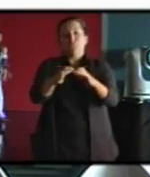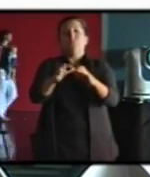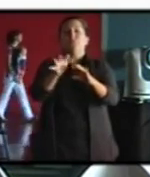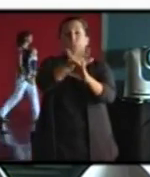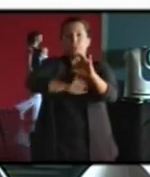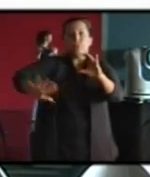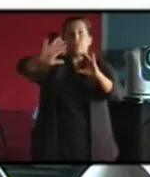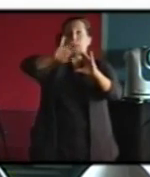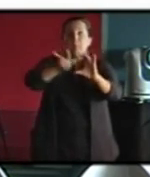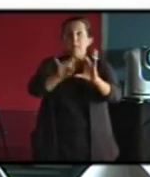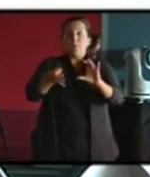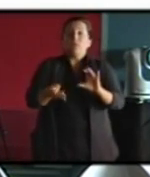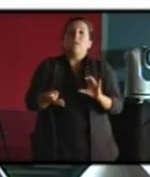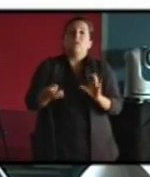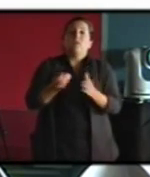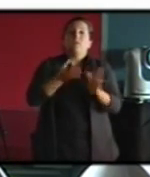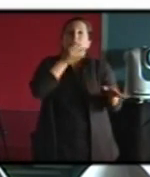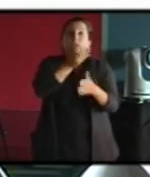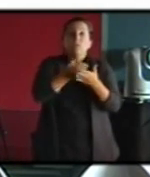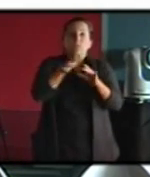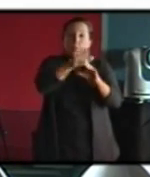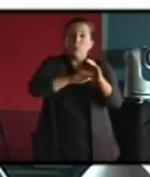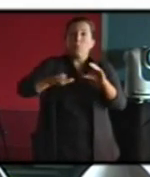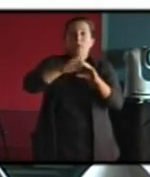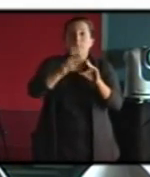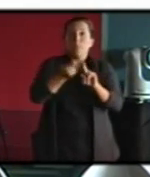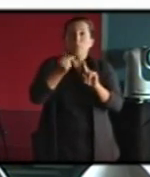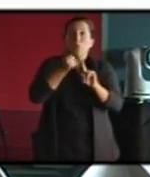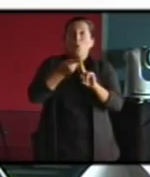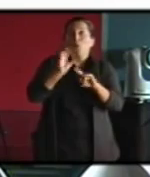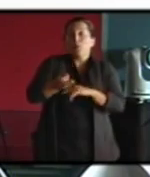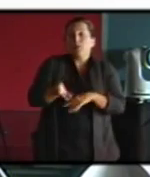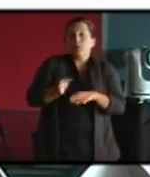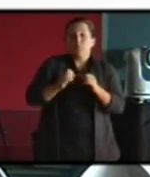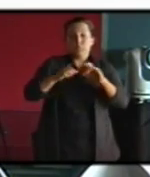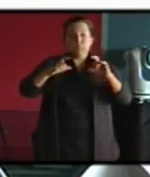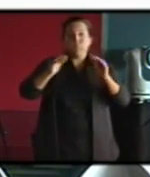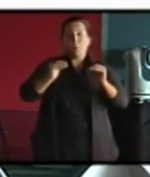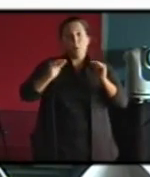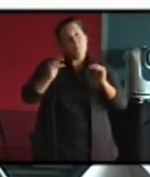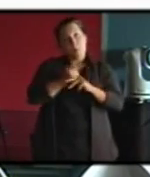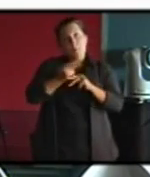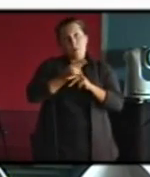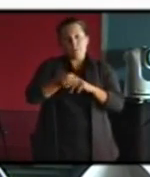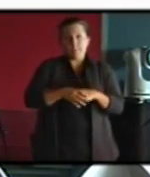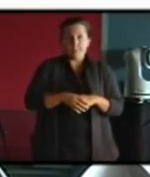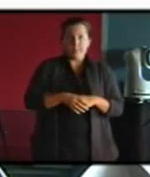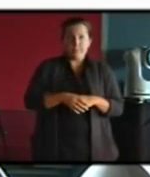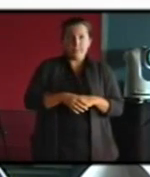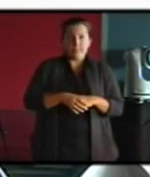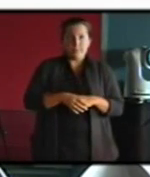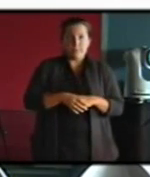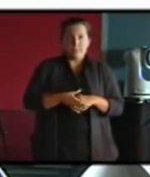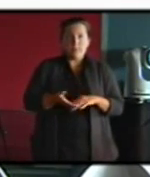Ça représente, vous l'avez dit, hein, donc des surfaces très importantes et un patrimoine relativement important. Donc nous, moi